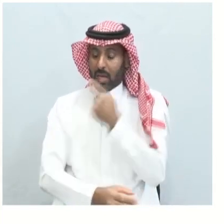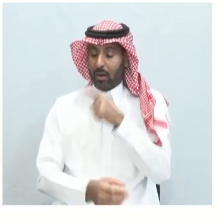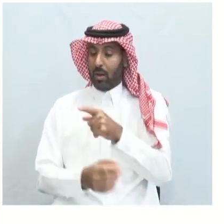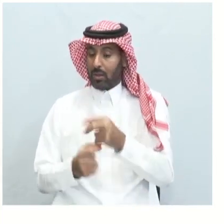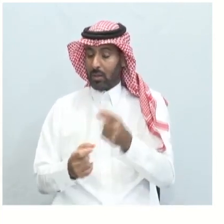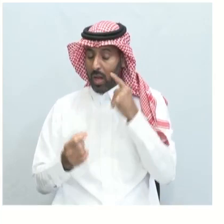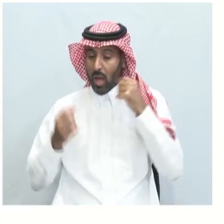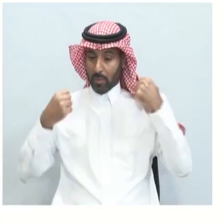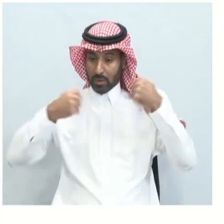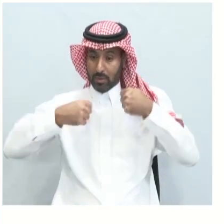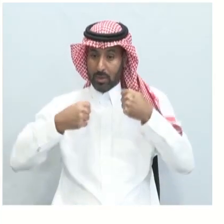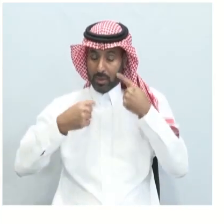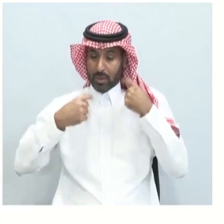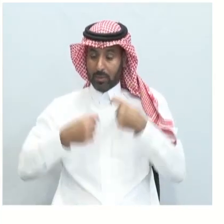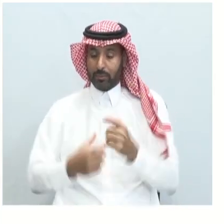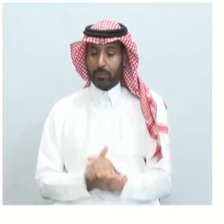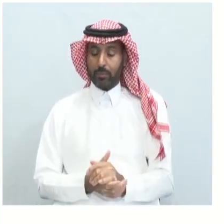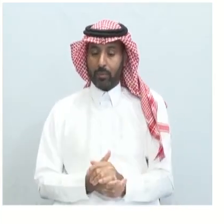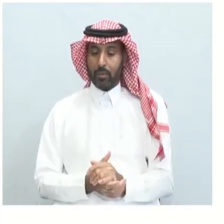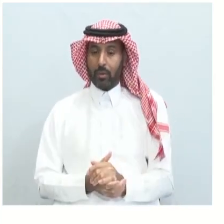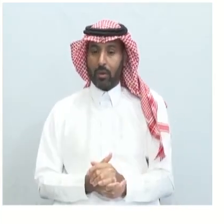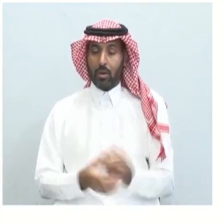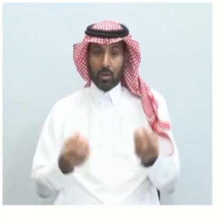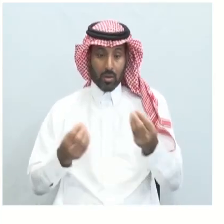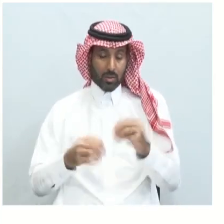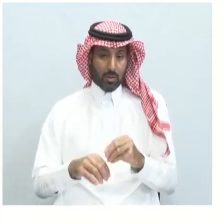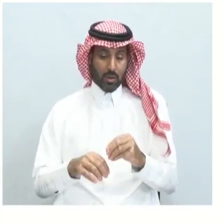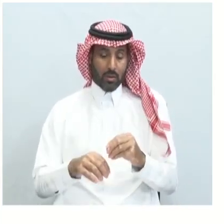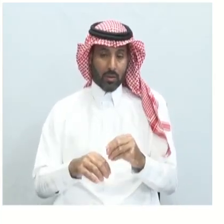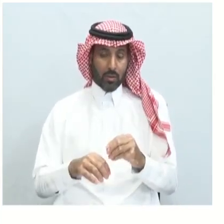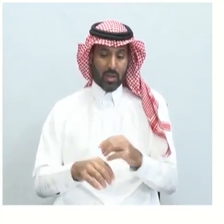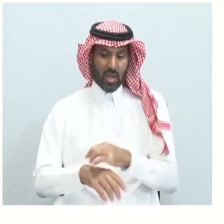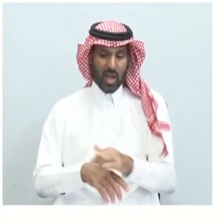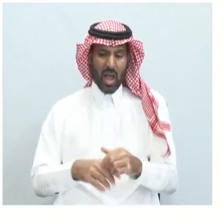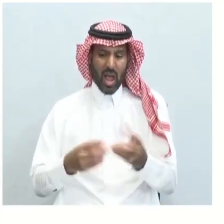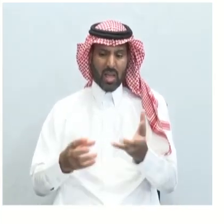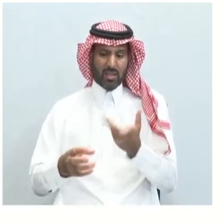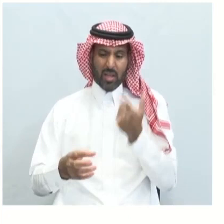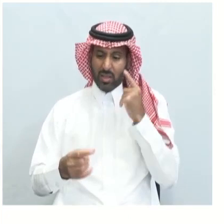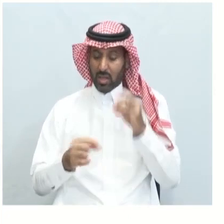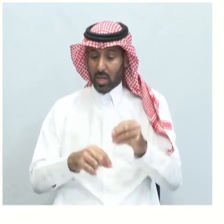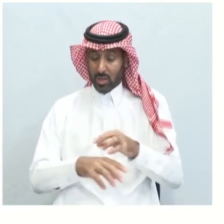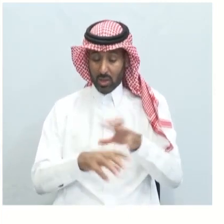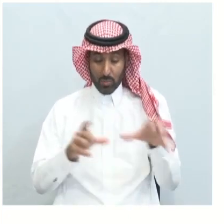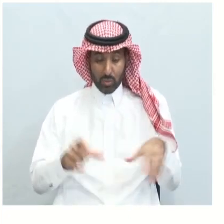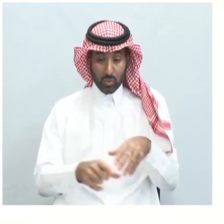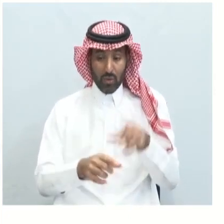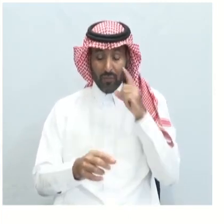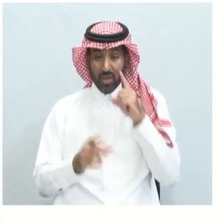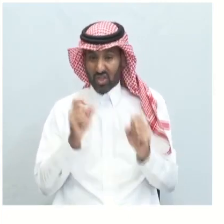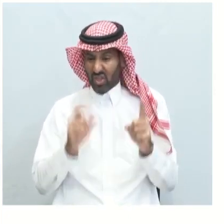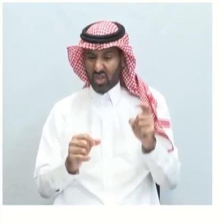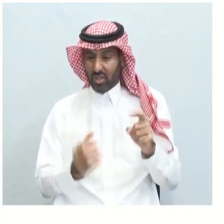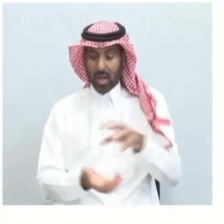القابله للارتداء كلما ازدادت او كلما تزايد عدد اجهزه الاجهزه الموجوده في انترنت